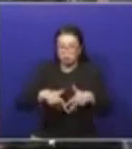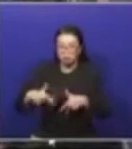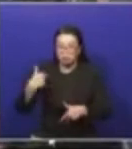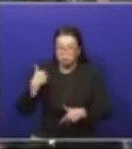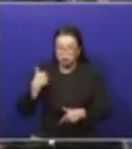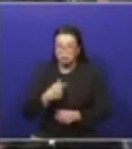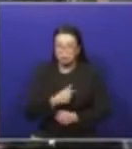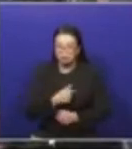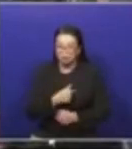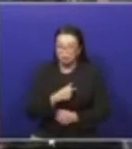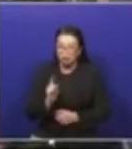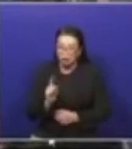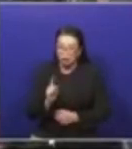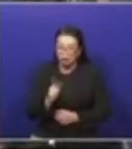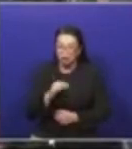ตัวโน้ตที่เกิดประโยชน์กับประชาชนถูกตัดยับแต่งบที่เอกชนมารับไม่ตัดเลยอ่ะ